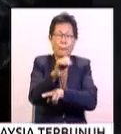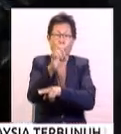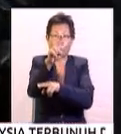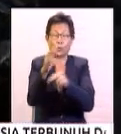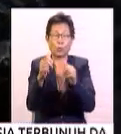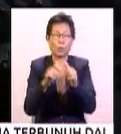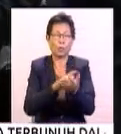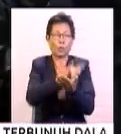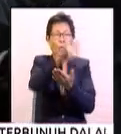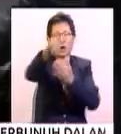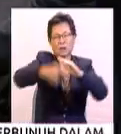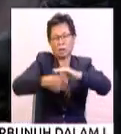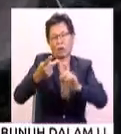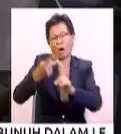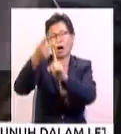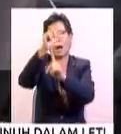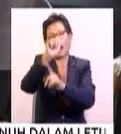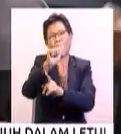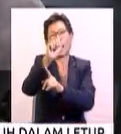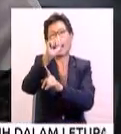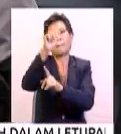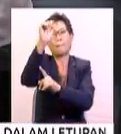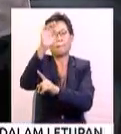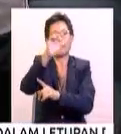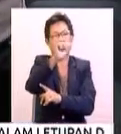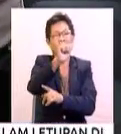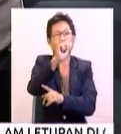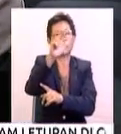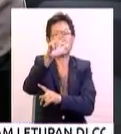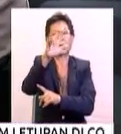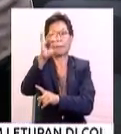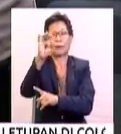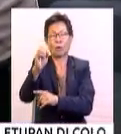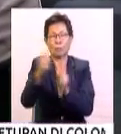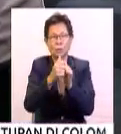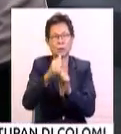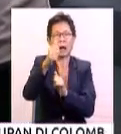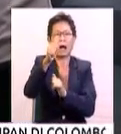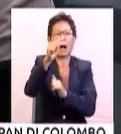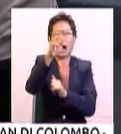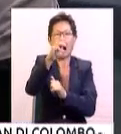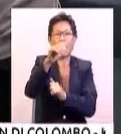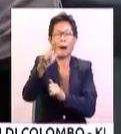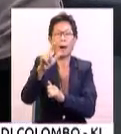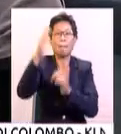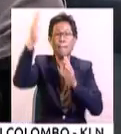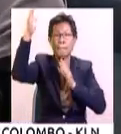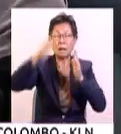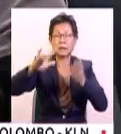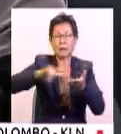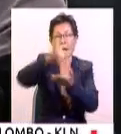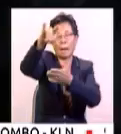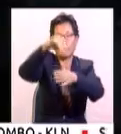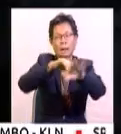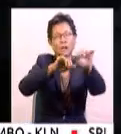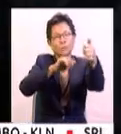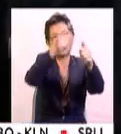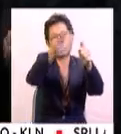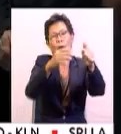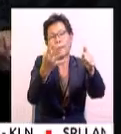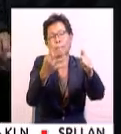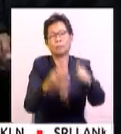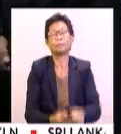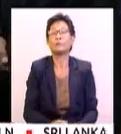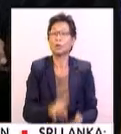persefahaman penerbangan sewa khas Airbus A380 bersama Amal by Malaysia Airlines pada 10 April lalu.